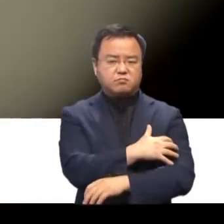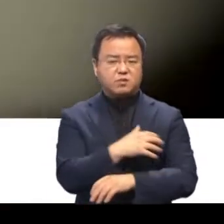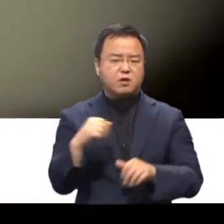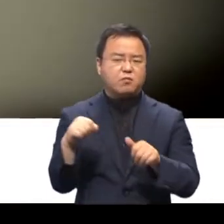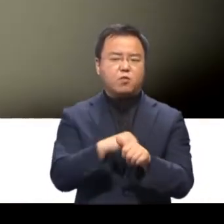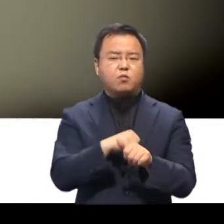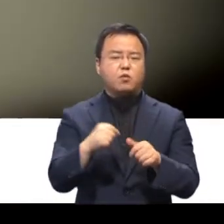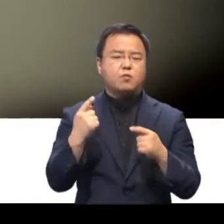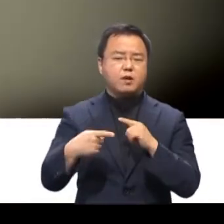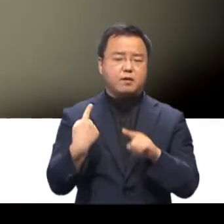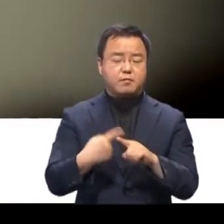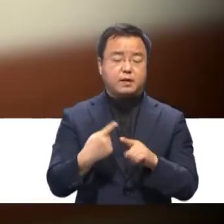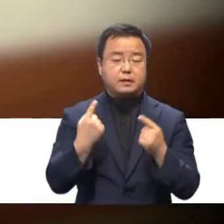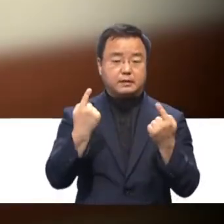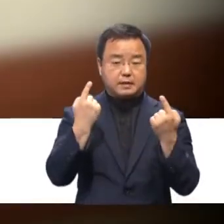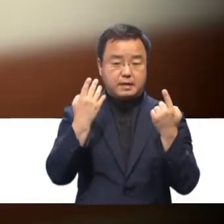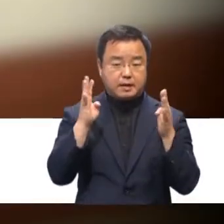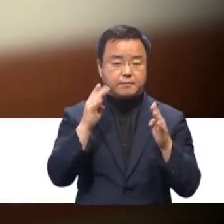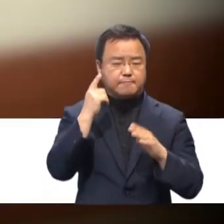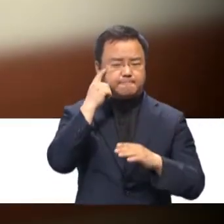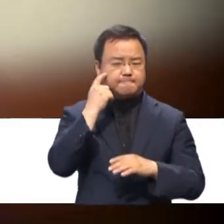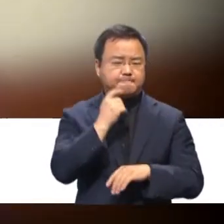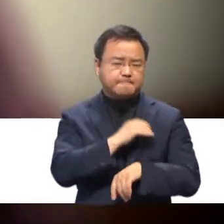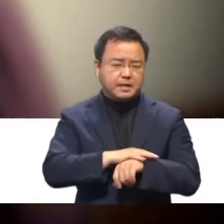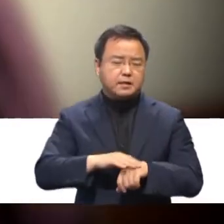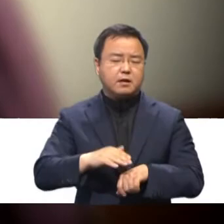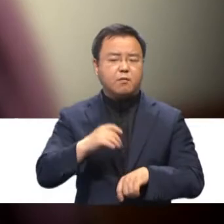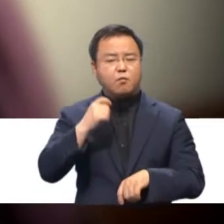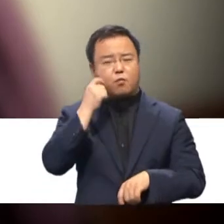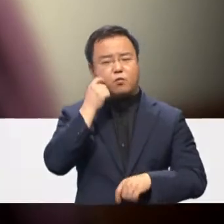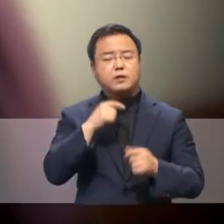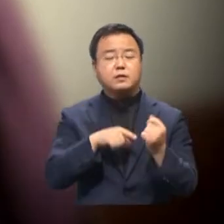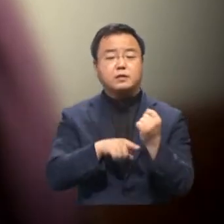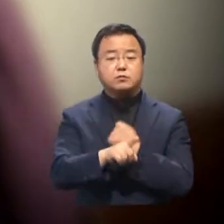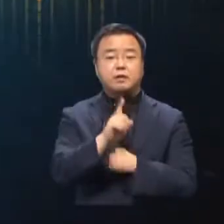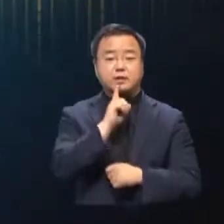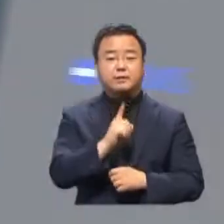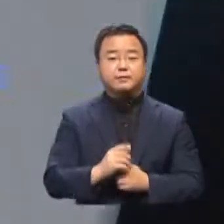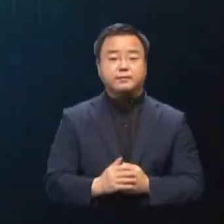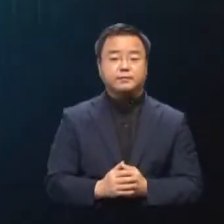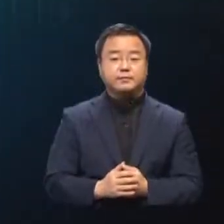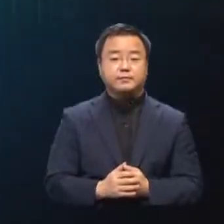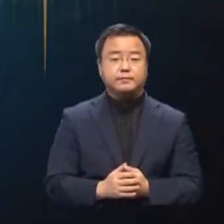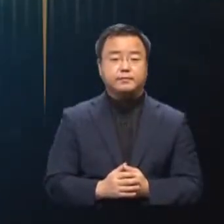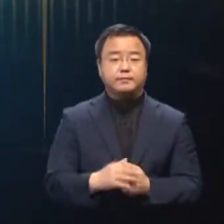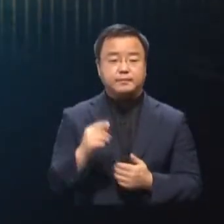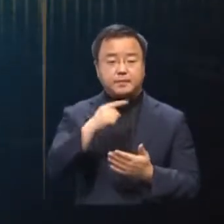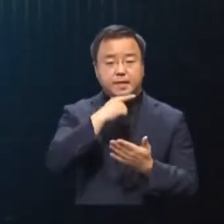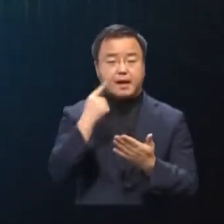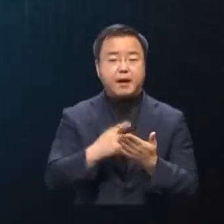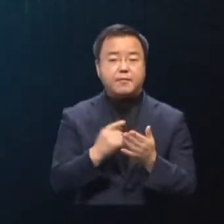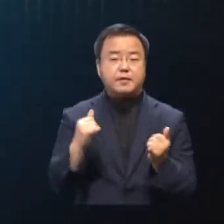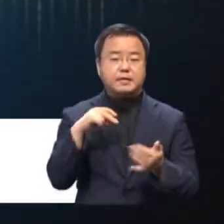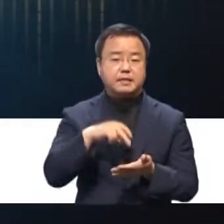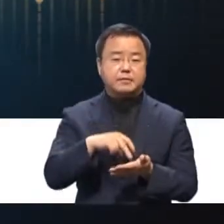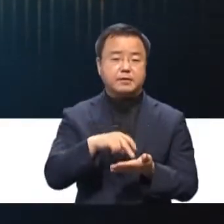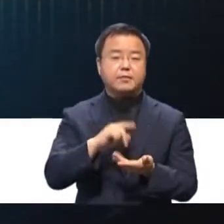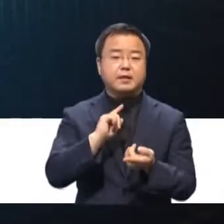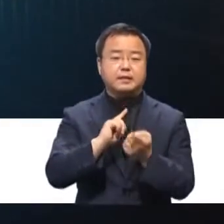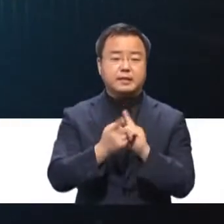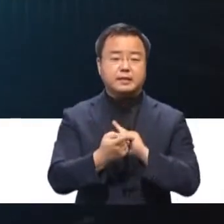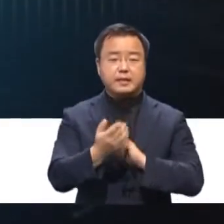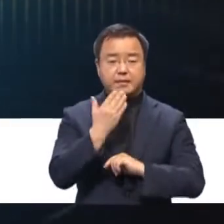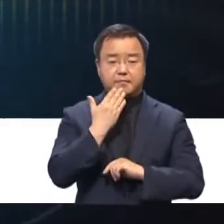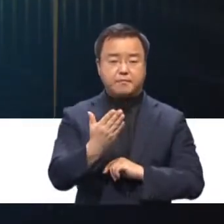이라는 점에 대학 당국이 제대로 인식하지 못하고 있기 때문이라고 지적합니다 피해자 입장을 대변할 수 있는 피해자